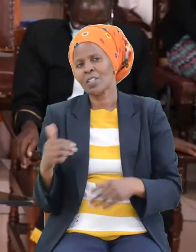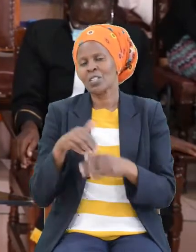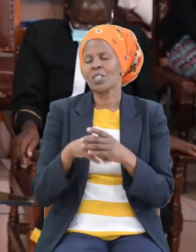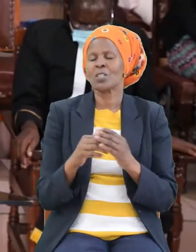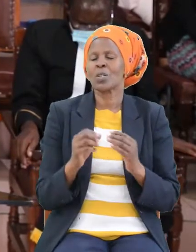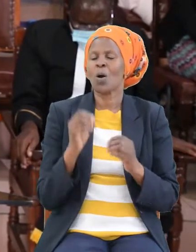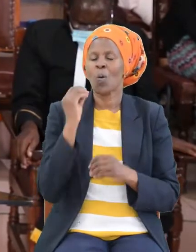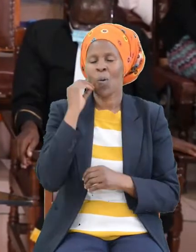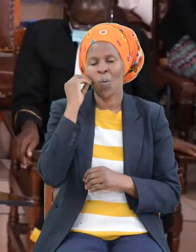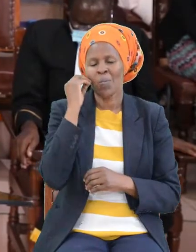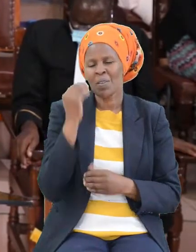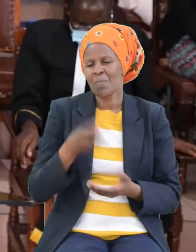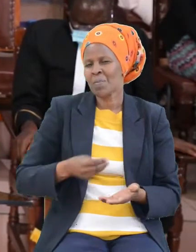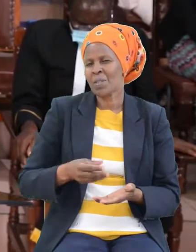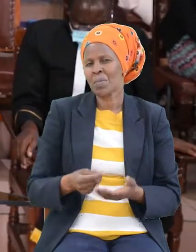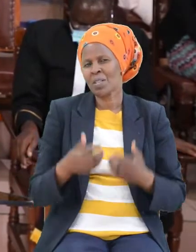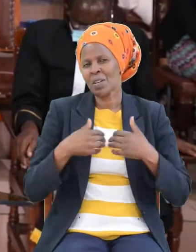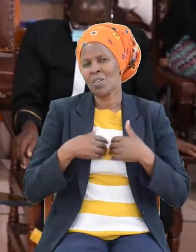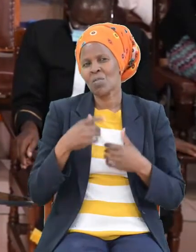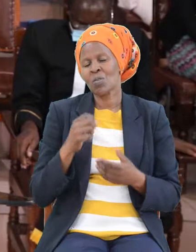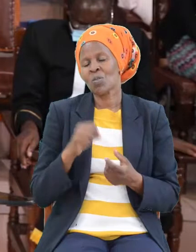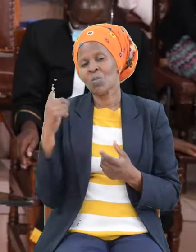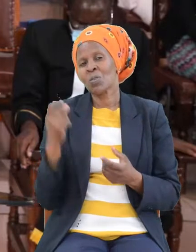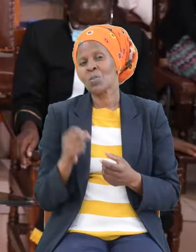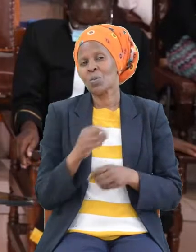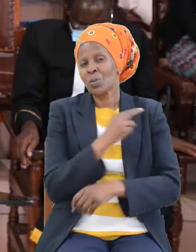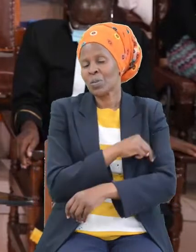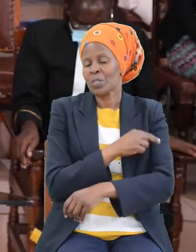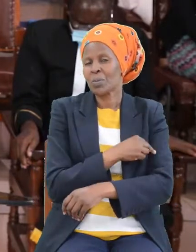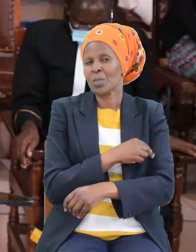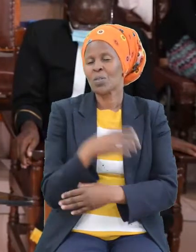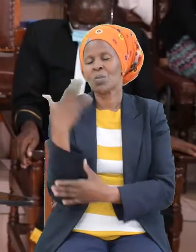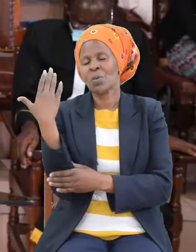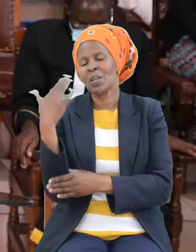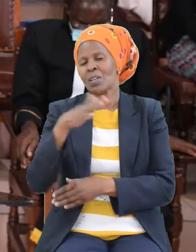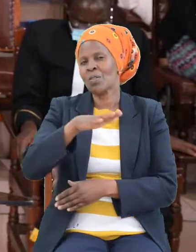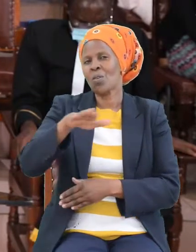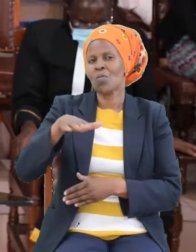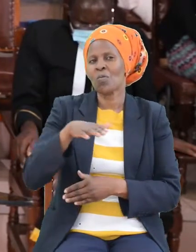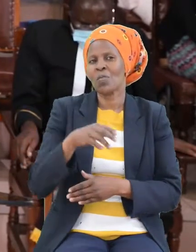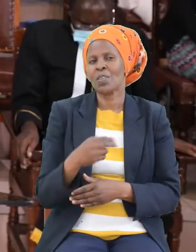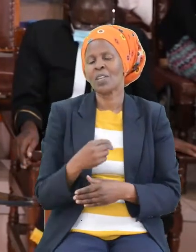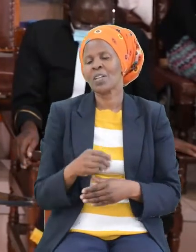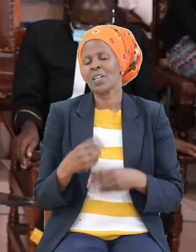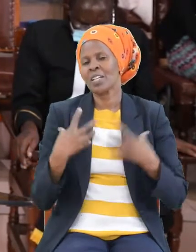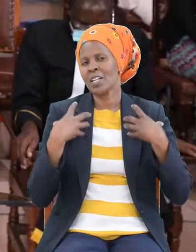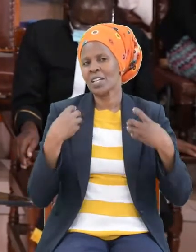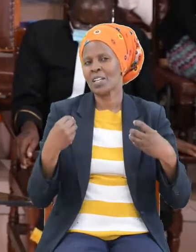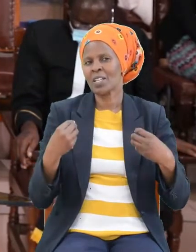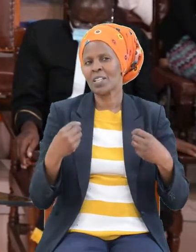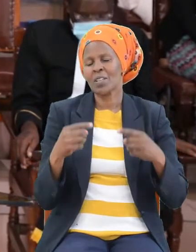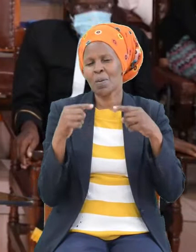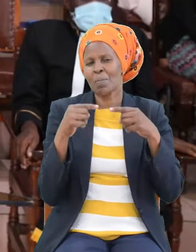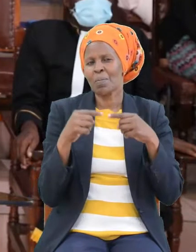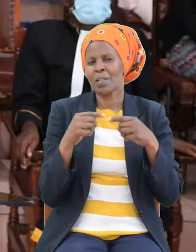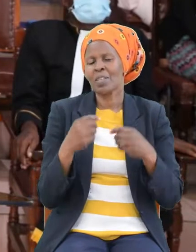hata hawana hela za kwenda hospitali. Baba tunaomba mkono wako kaonyeshe ukaaguze kule wanaumwa Jehova